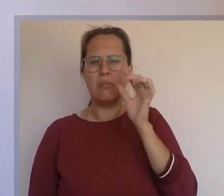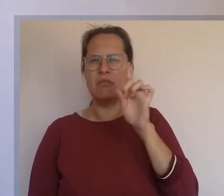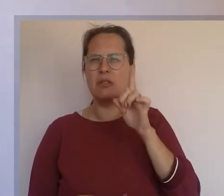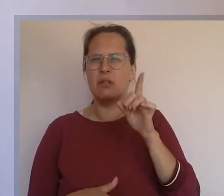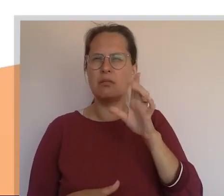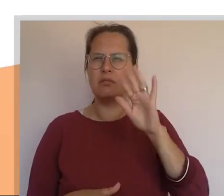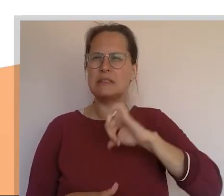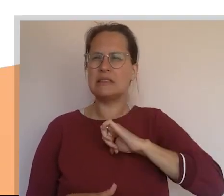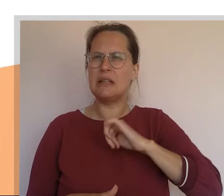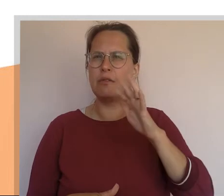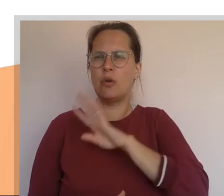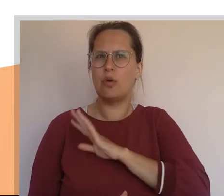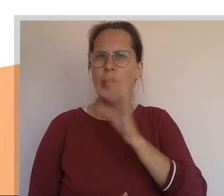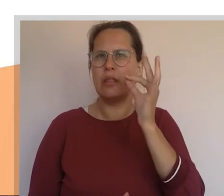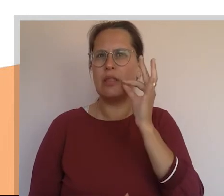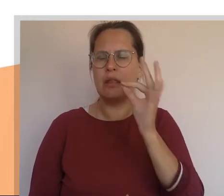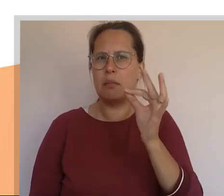hebt?